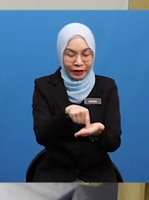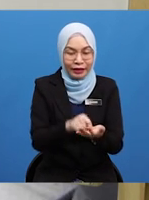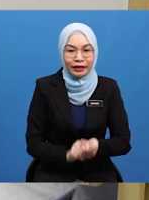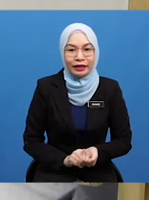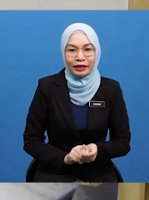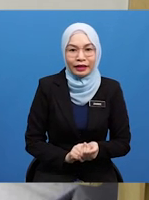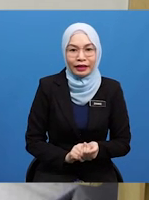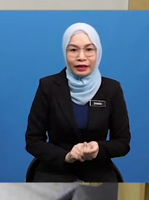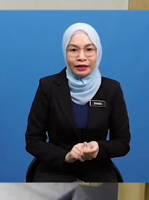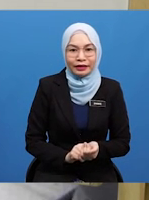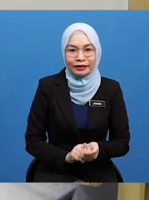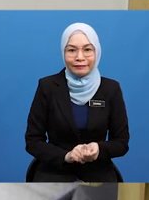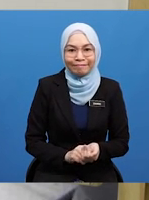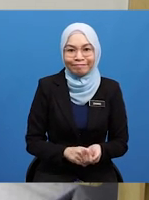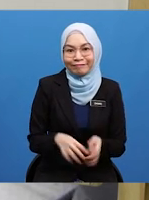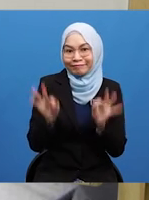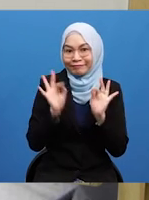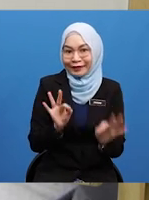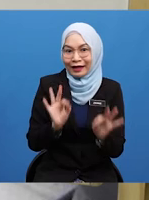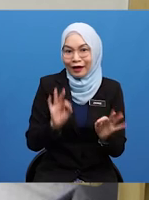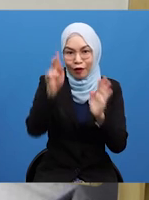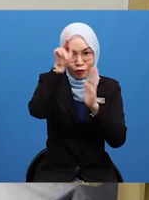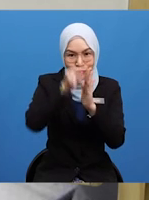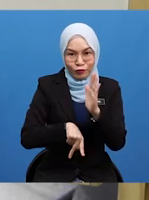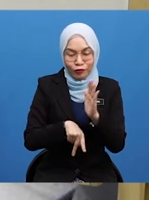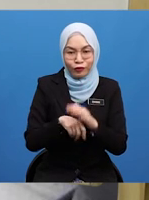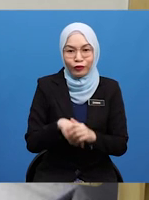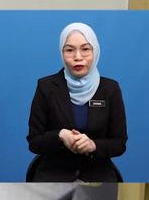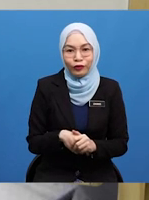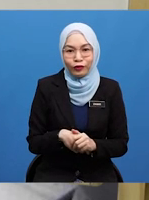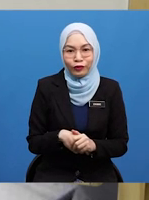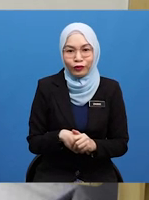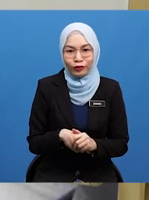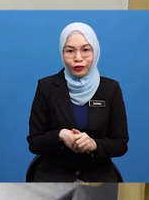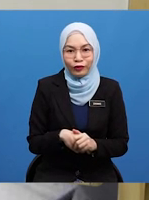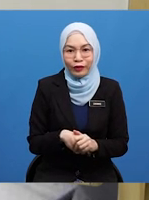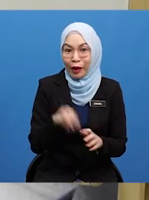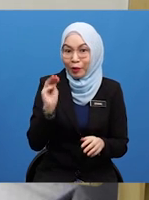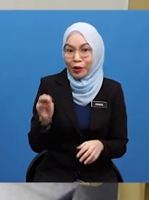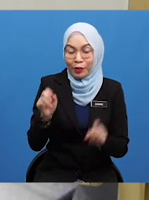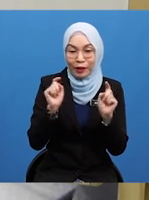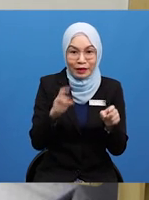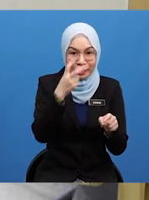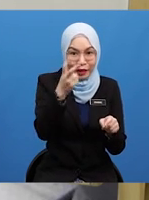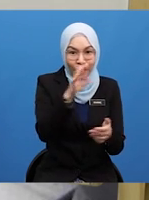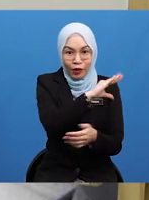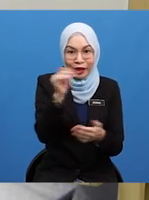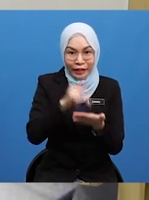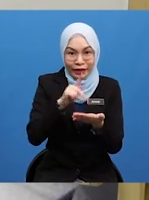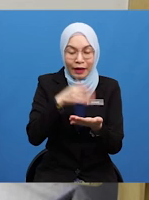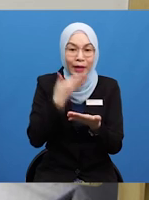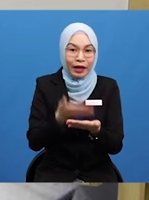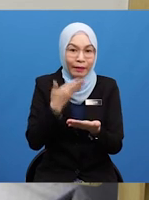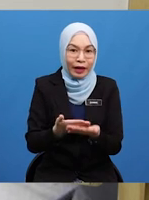Manakala sekiranya kurang separuh, ini murid-murid kena perhatikan dan kira baik-baik. Sekiranya